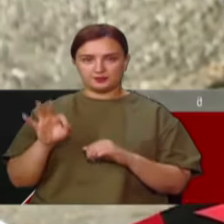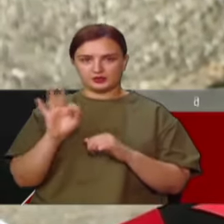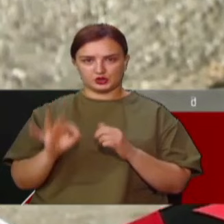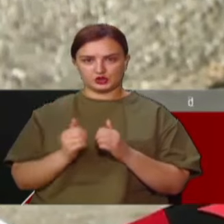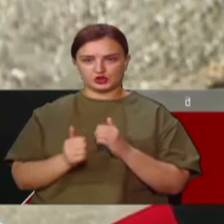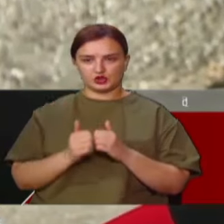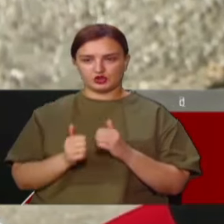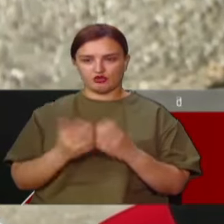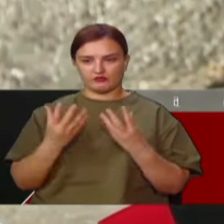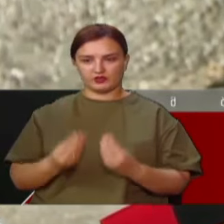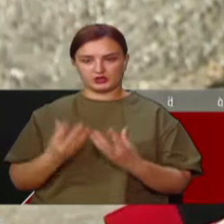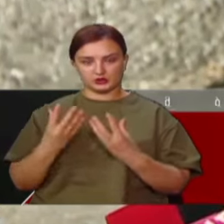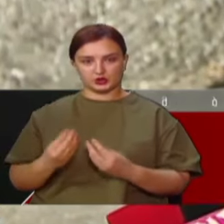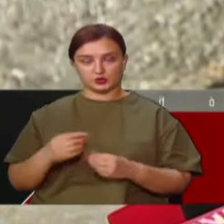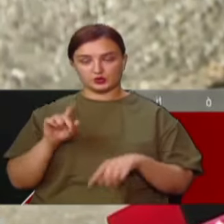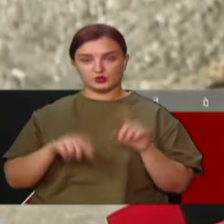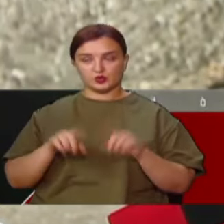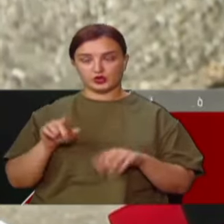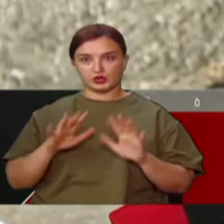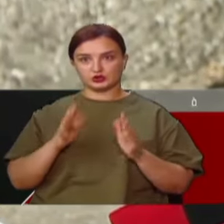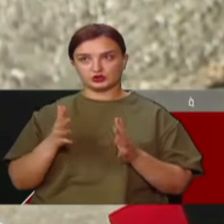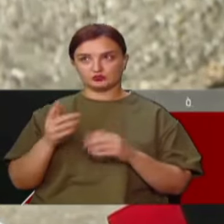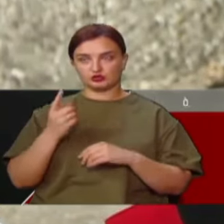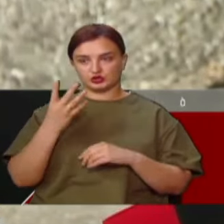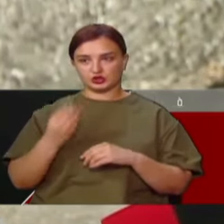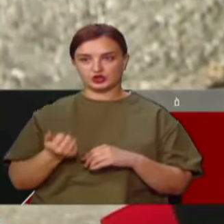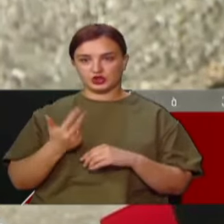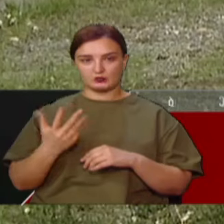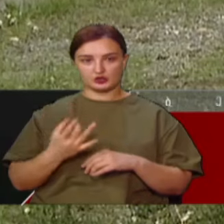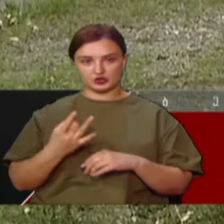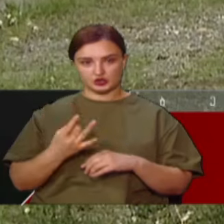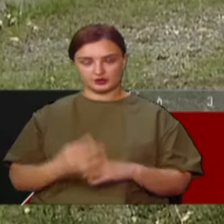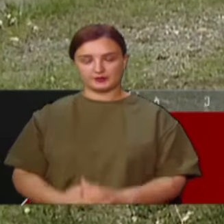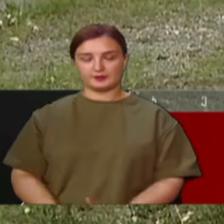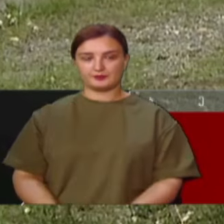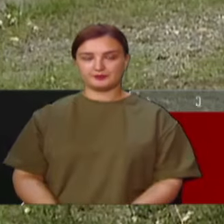ანუ ყოველდღიური და რიგ შემთხვევებში დღეში რამდენჯერმე.